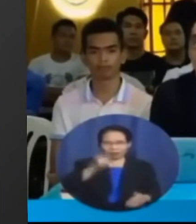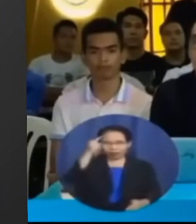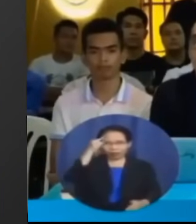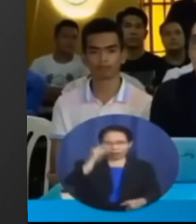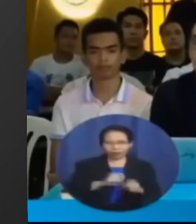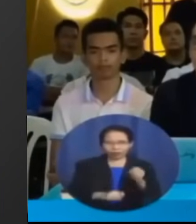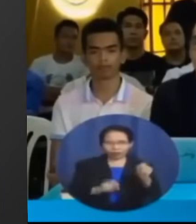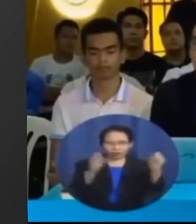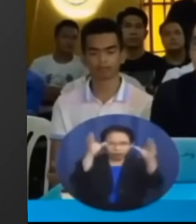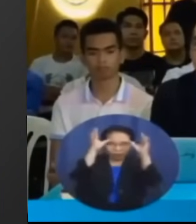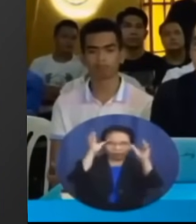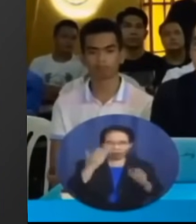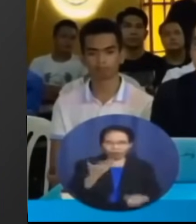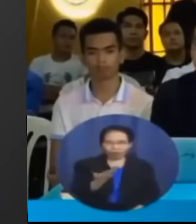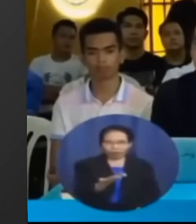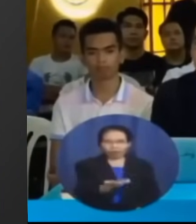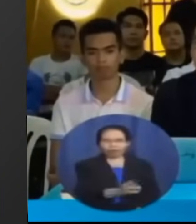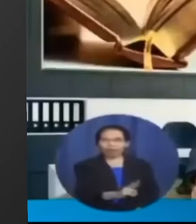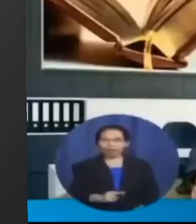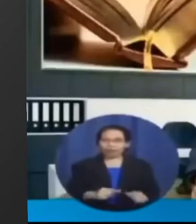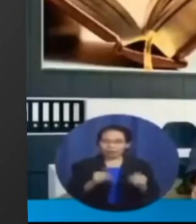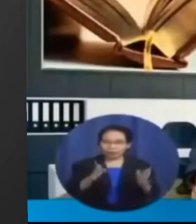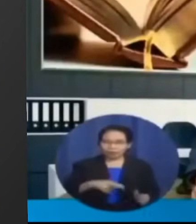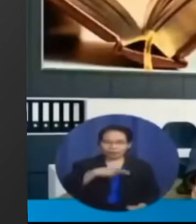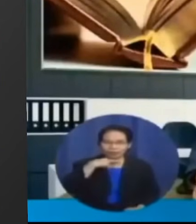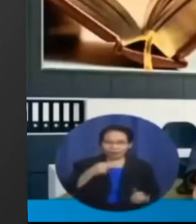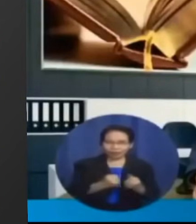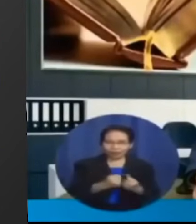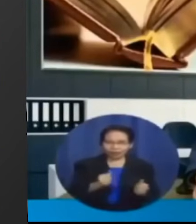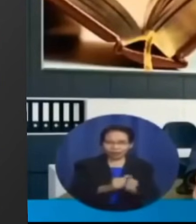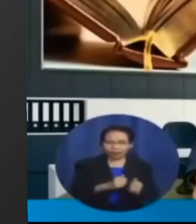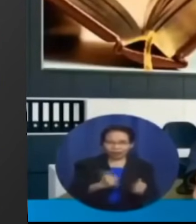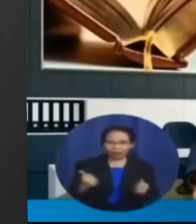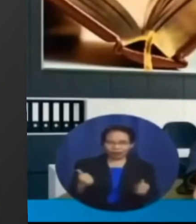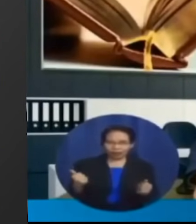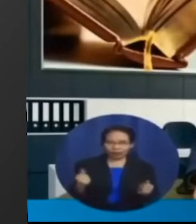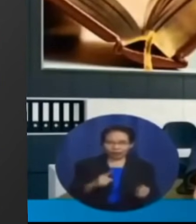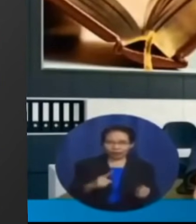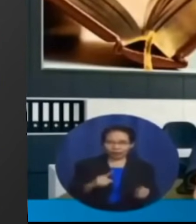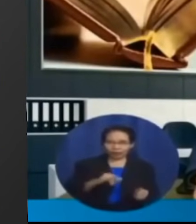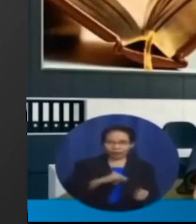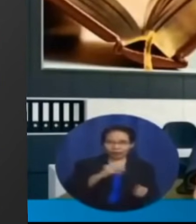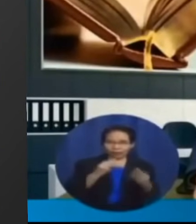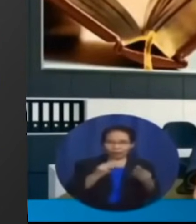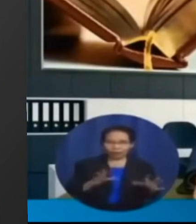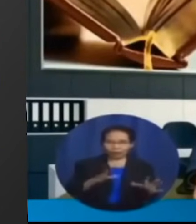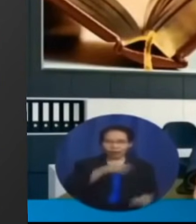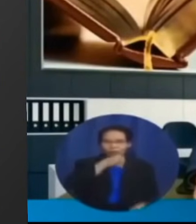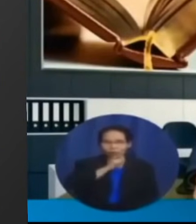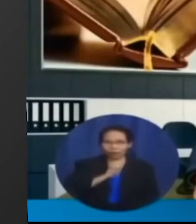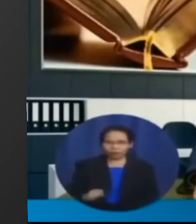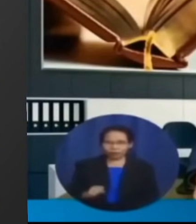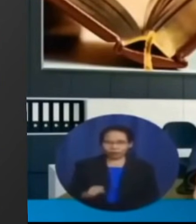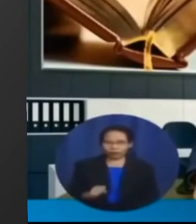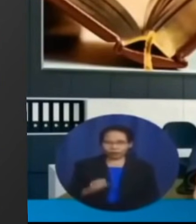kaaway. Hindi po ako nakikipag-away kahit kanino. Matanda na ako. Pinagawa